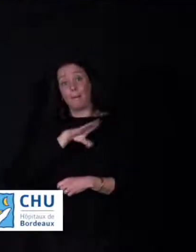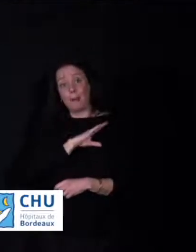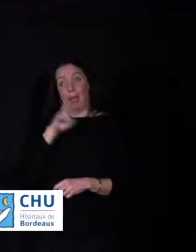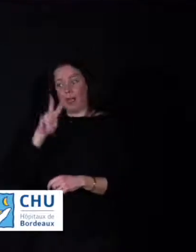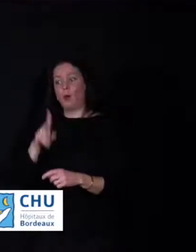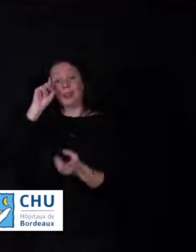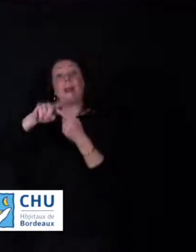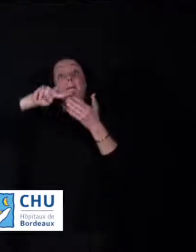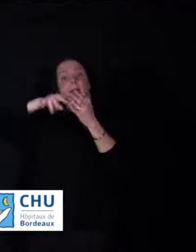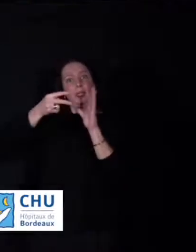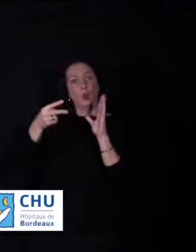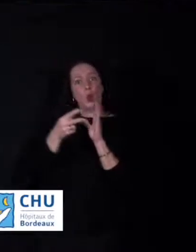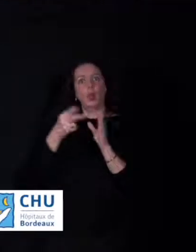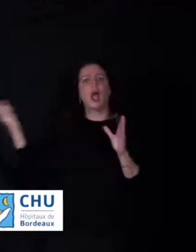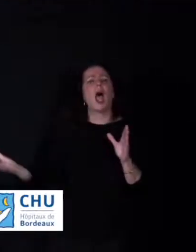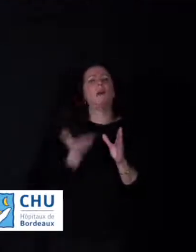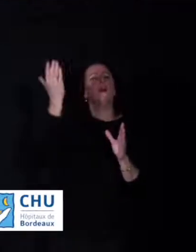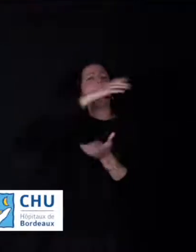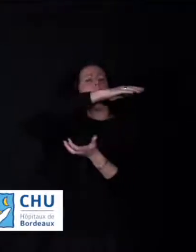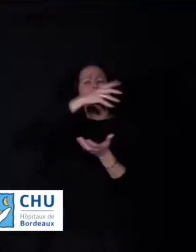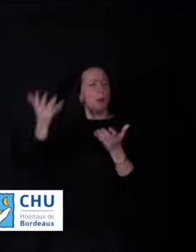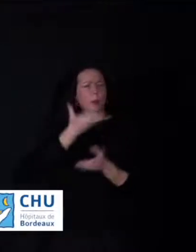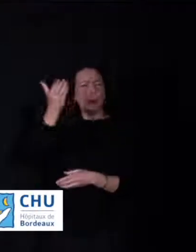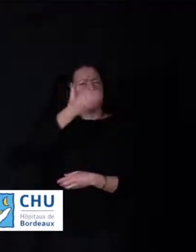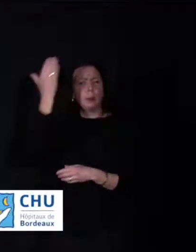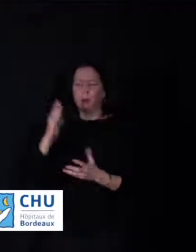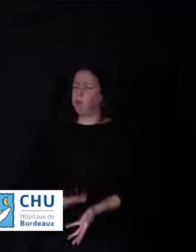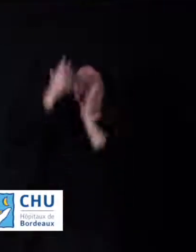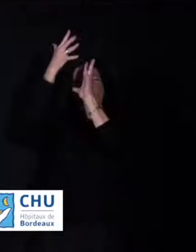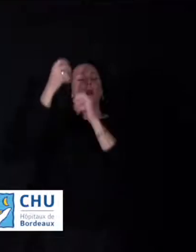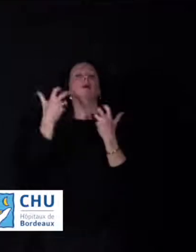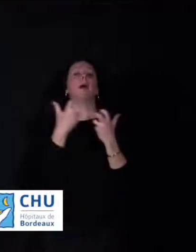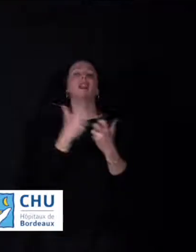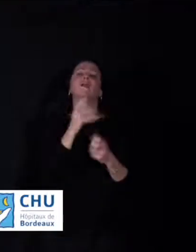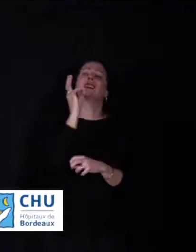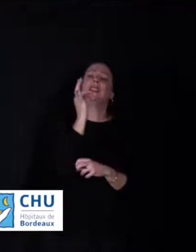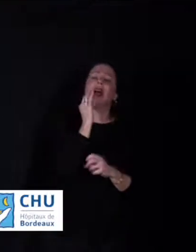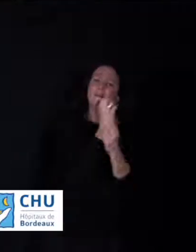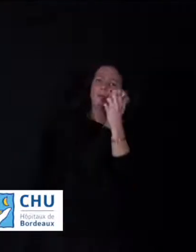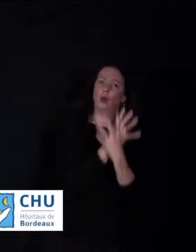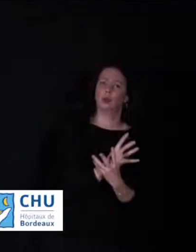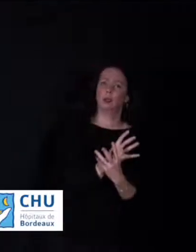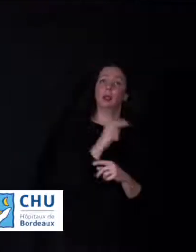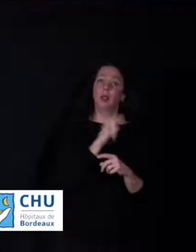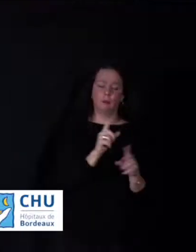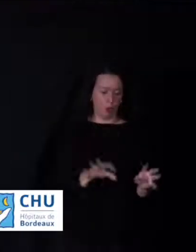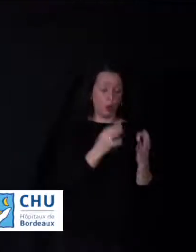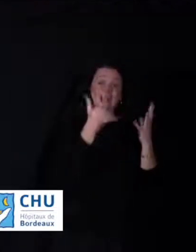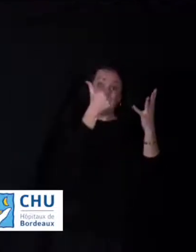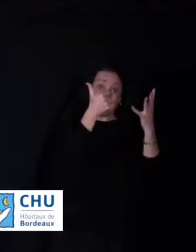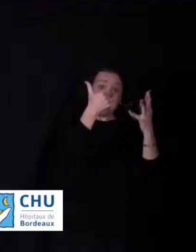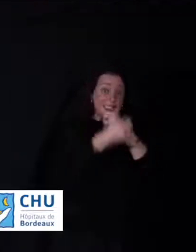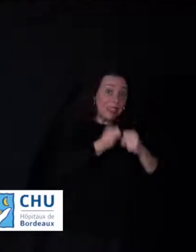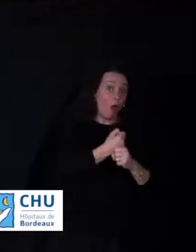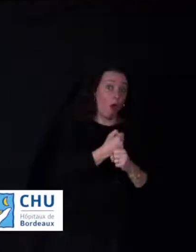révolutions technologiques majeures. Pour exemple, pour découvrir le virus du sida dont on a parlé tout à l'heure, il a fallu 6 ans. Et là aussi,